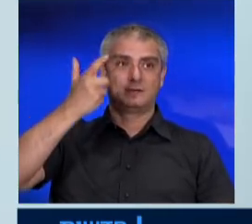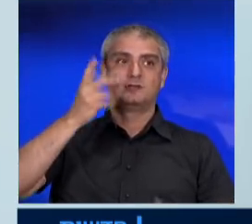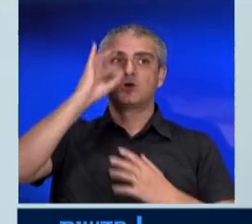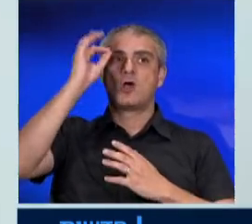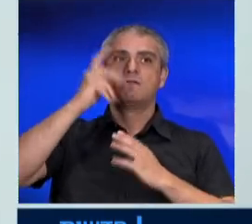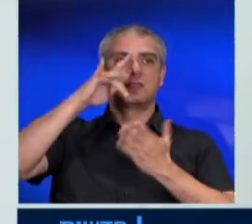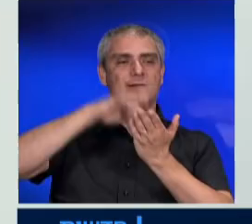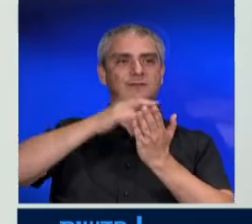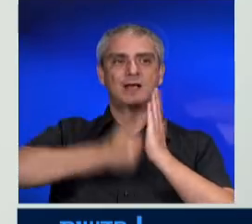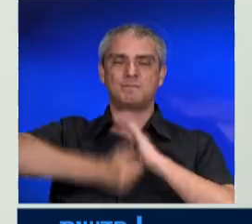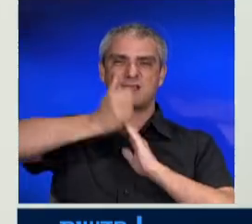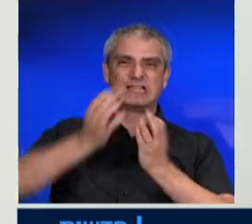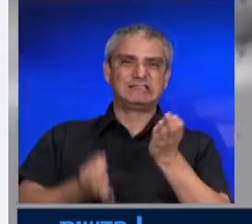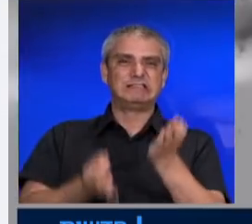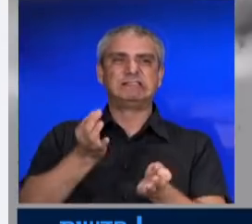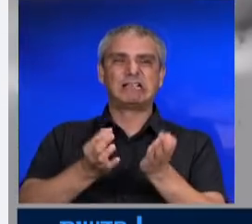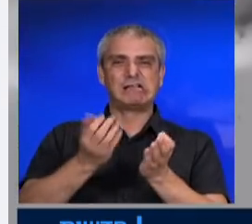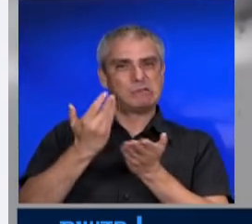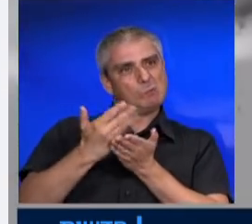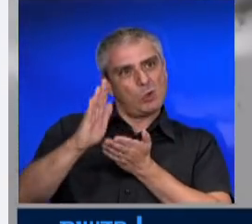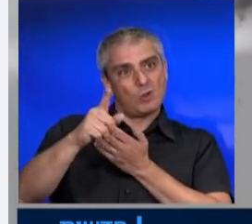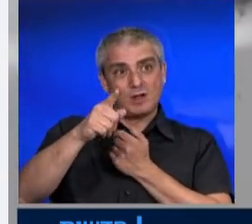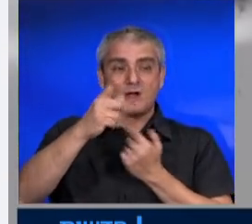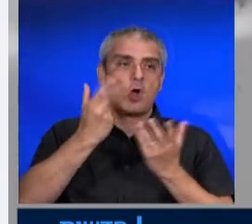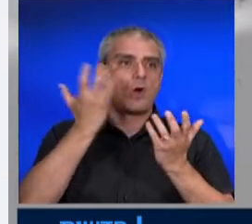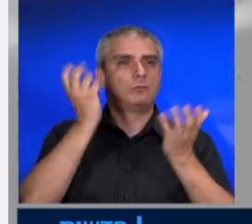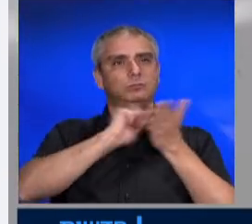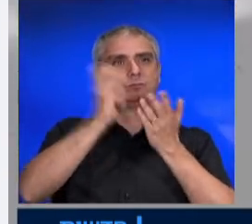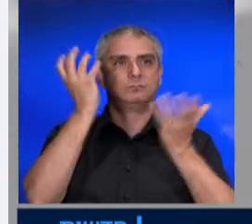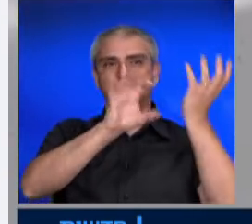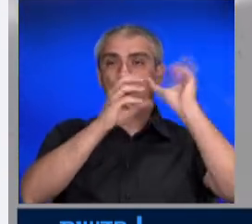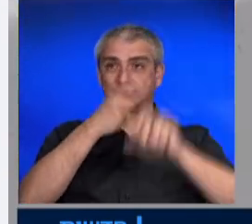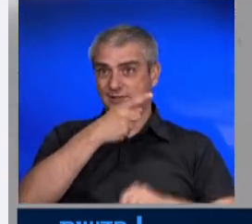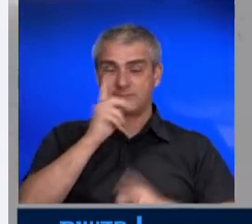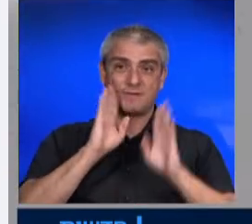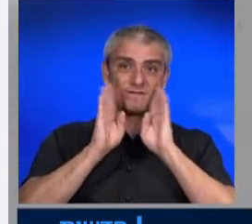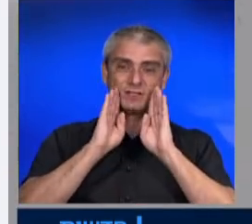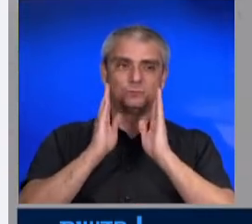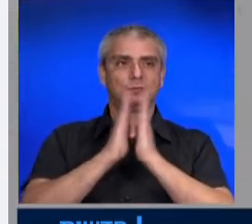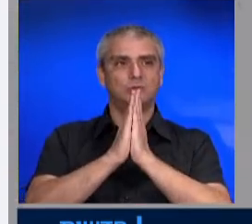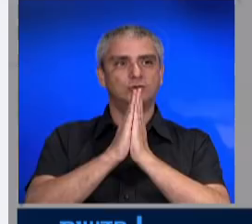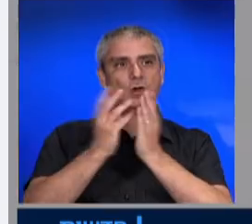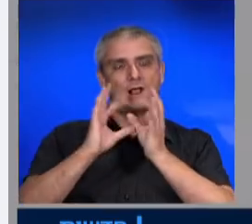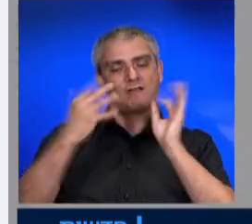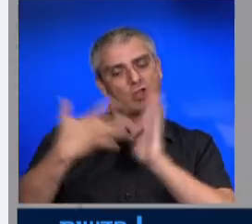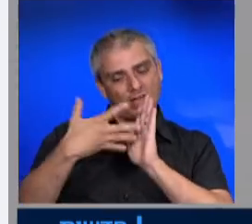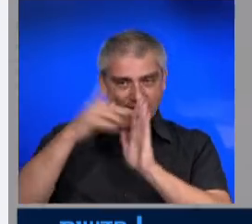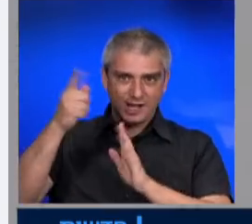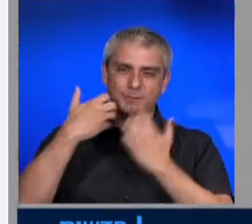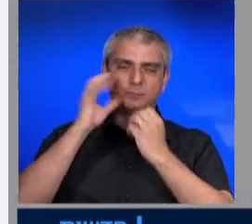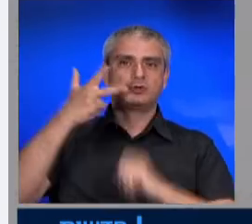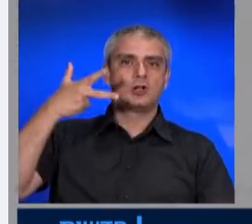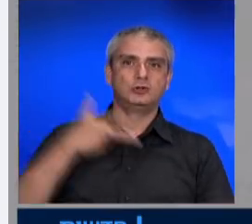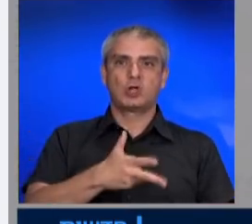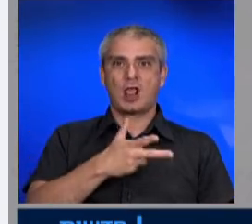לו מנהיג ציני, מנוכר. או בפוסטים שכתב בפייסבוק, שקראו לפתוח בחקירת נתניהו בפרשת